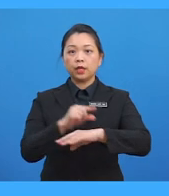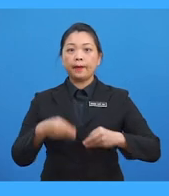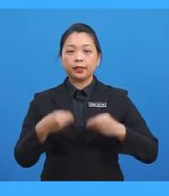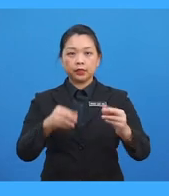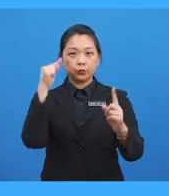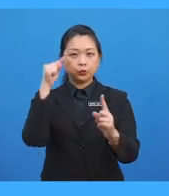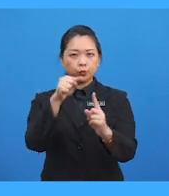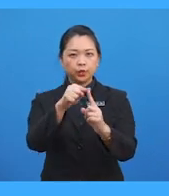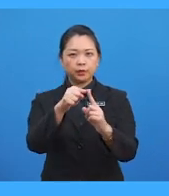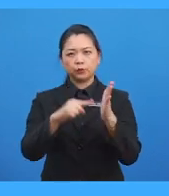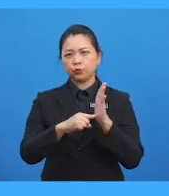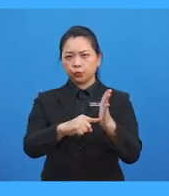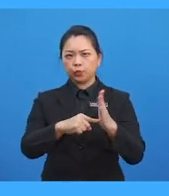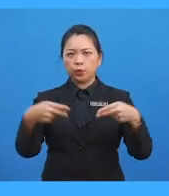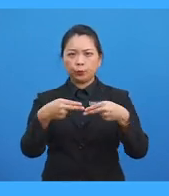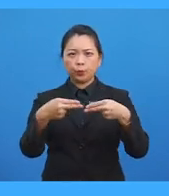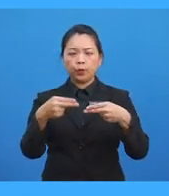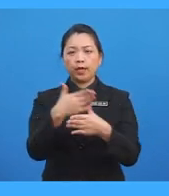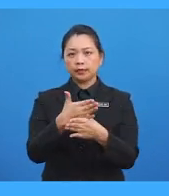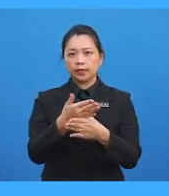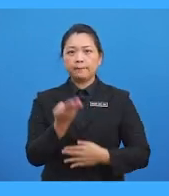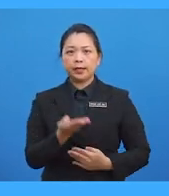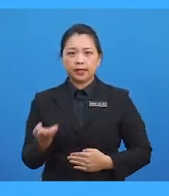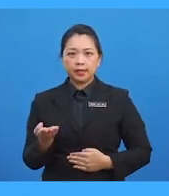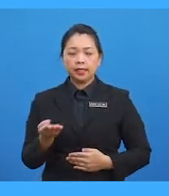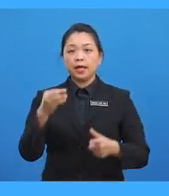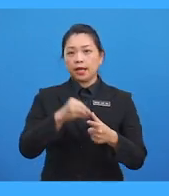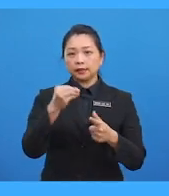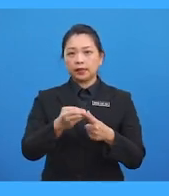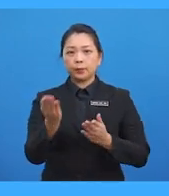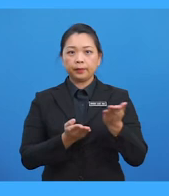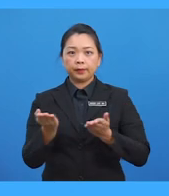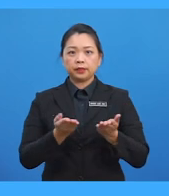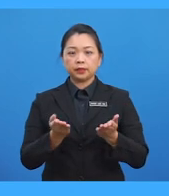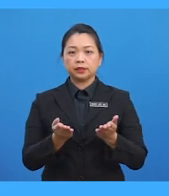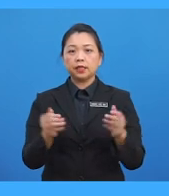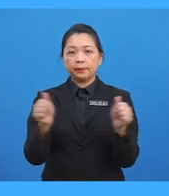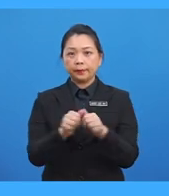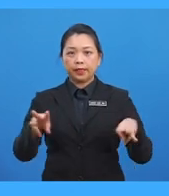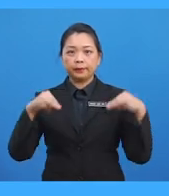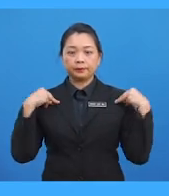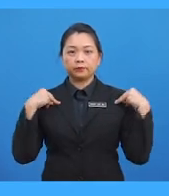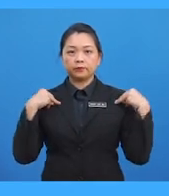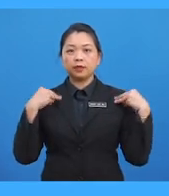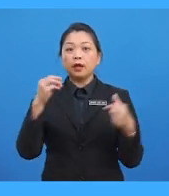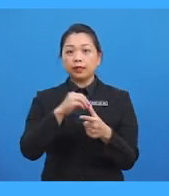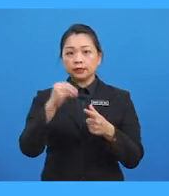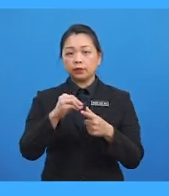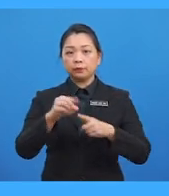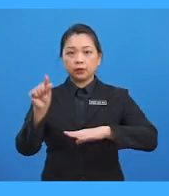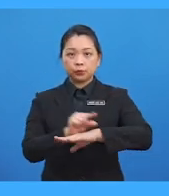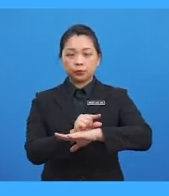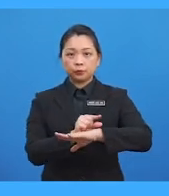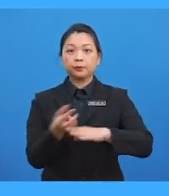bagi tujuan menunjukkan hubungan antara barangan atau perkhidmatan dengan pemilik atau